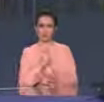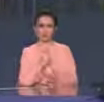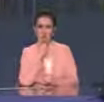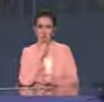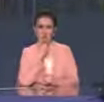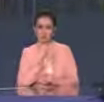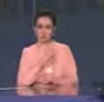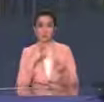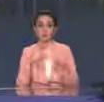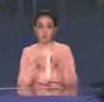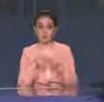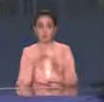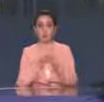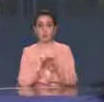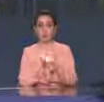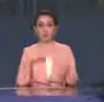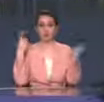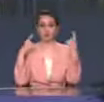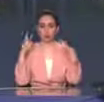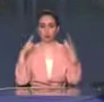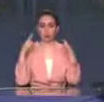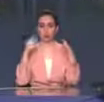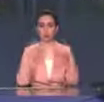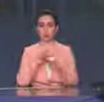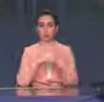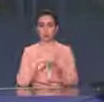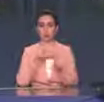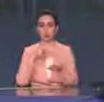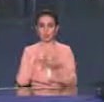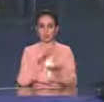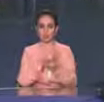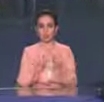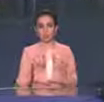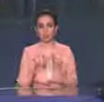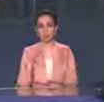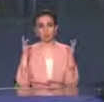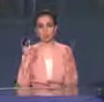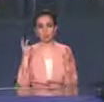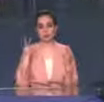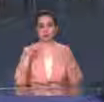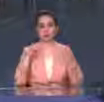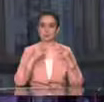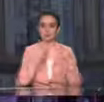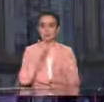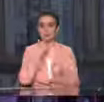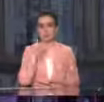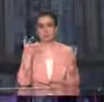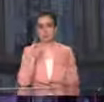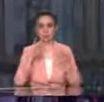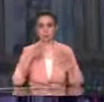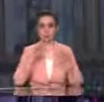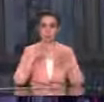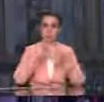желает долгого творческого дарил долголетие некрасиво построены предложения нужно находить синонимы нужны изменять